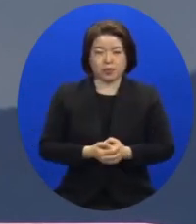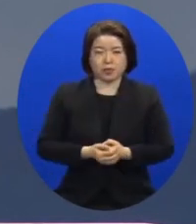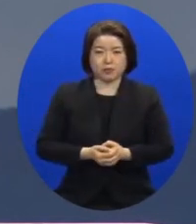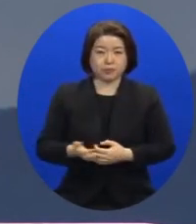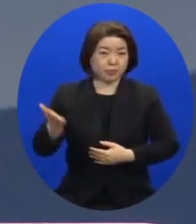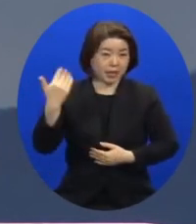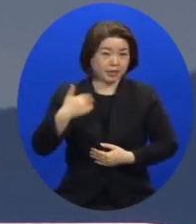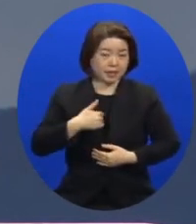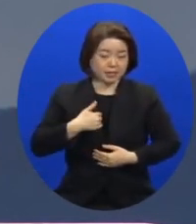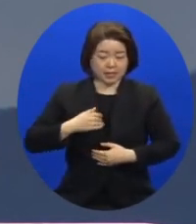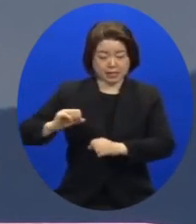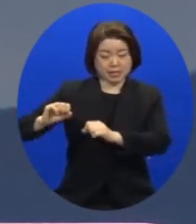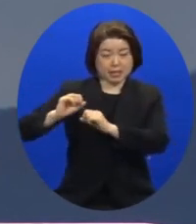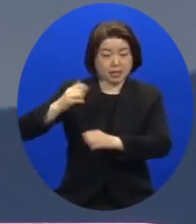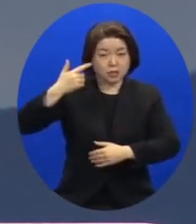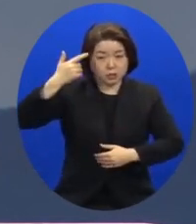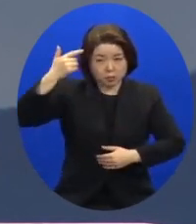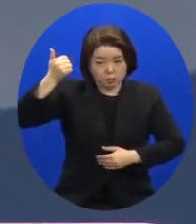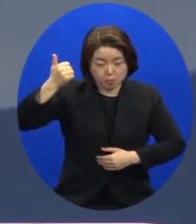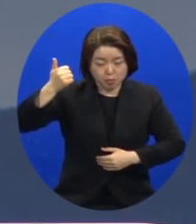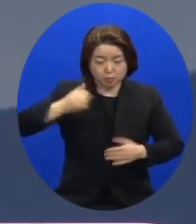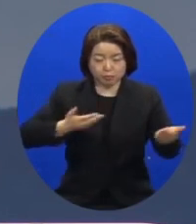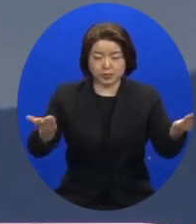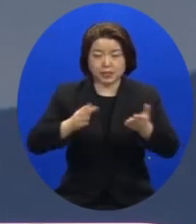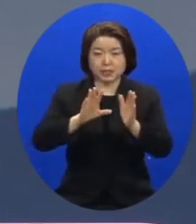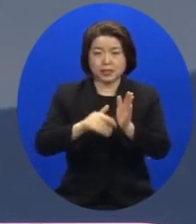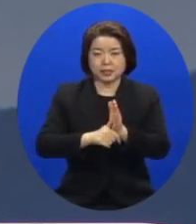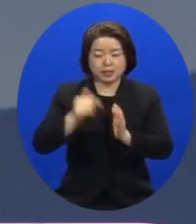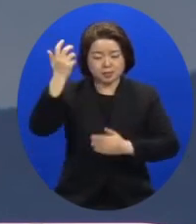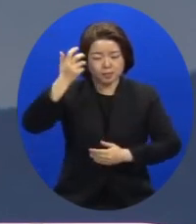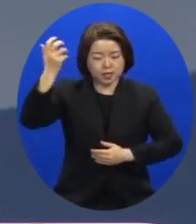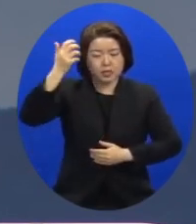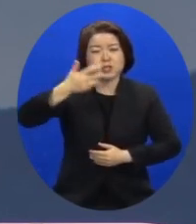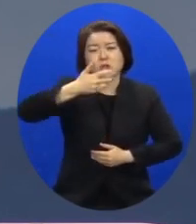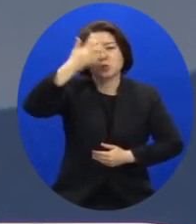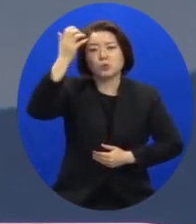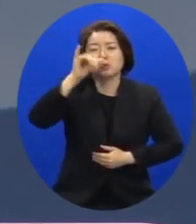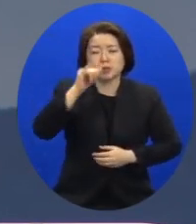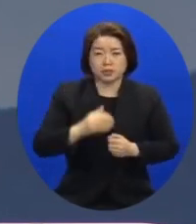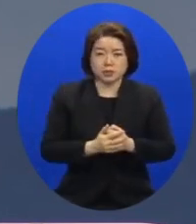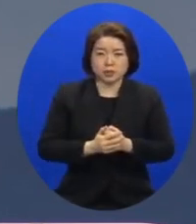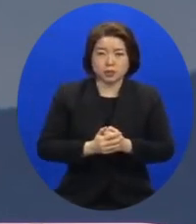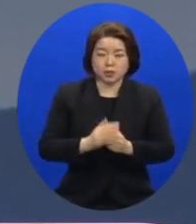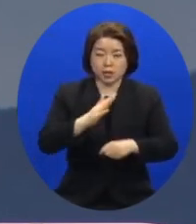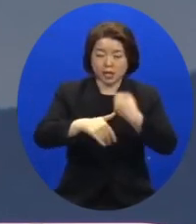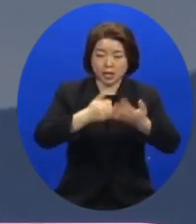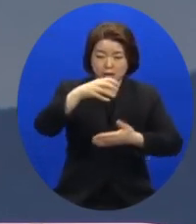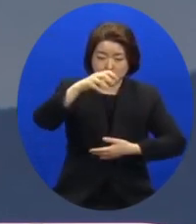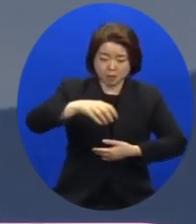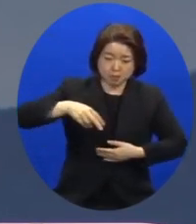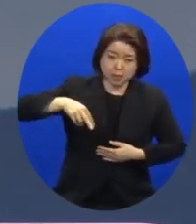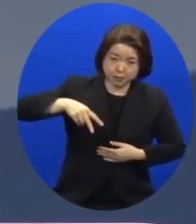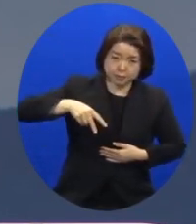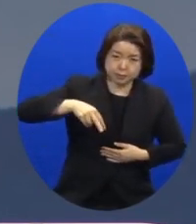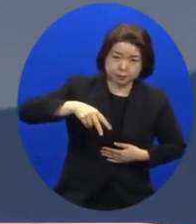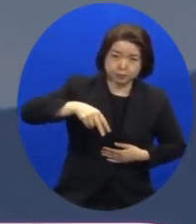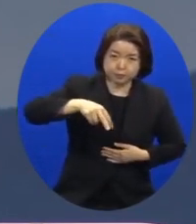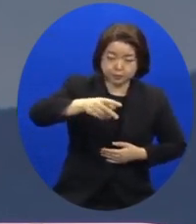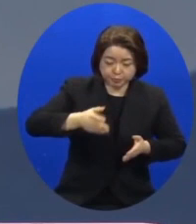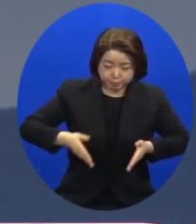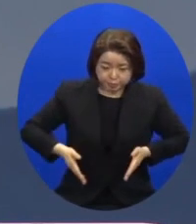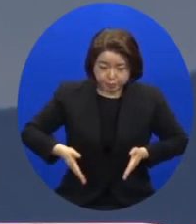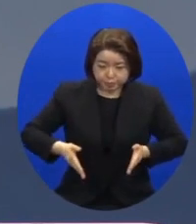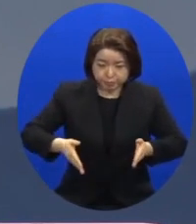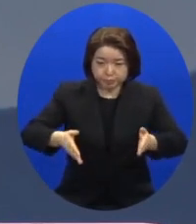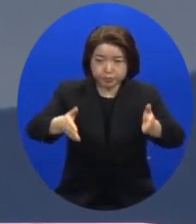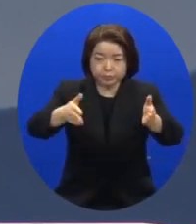있을 때 아주 영적인 꿈을 하나 꾸었습니다 하나님 앞에 가는 그런 길을 이렇게